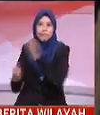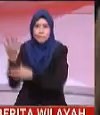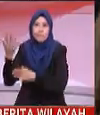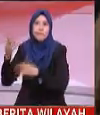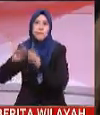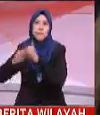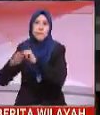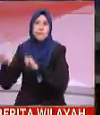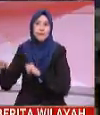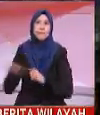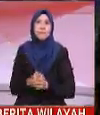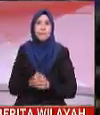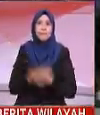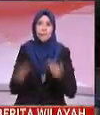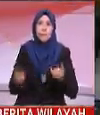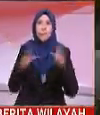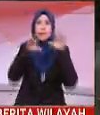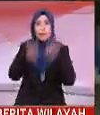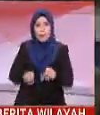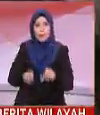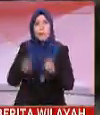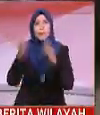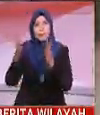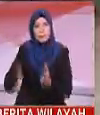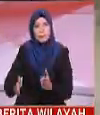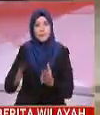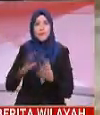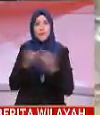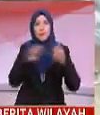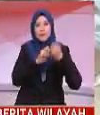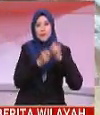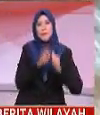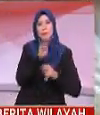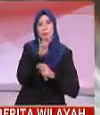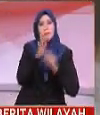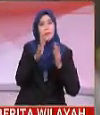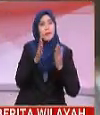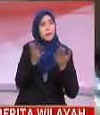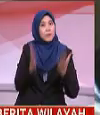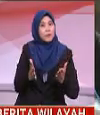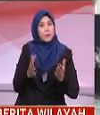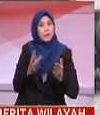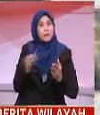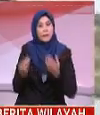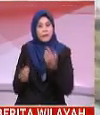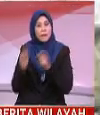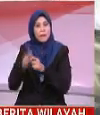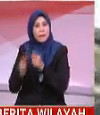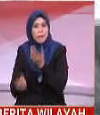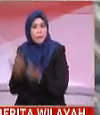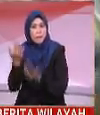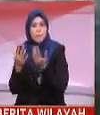Dengan penangkapan kumpulan itu, polis berjaya menyelesaikan 4 kes khianat dengan api dengan 17